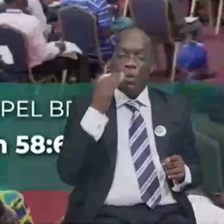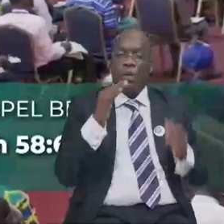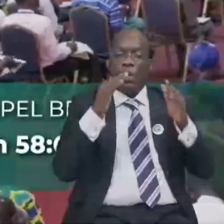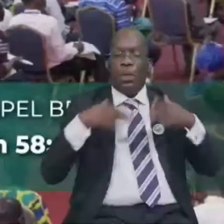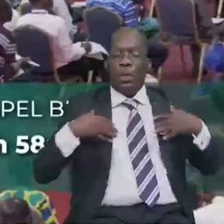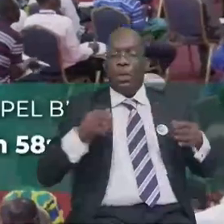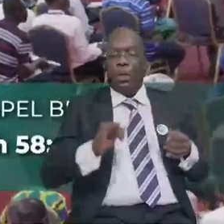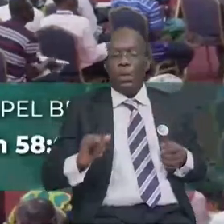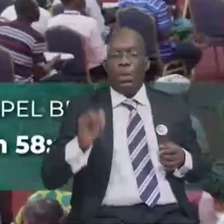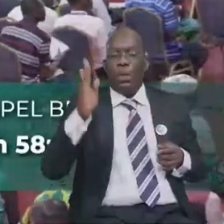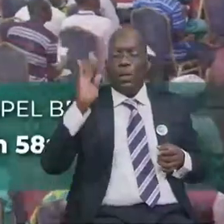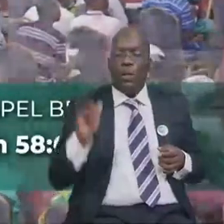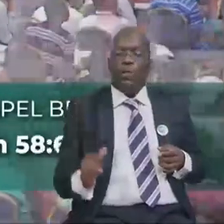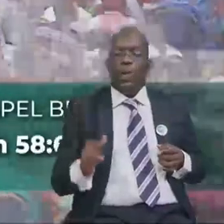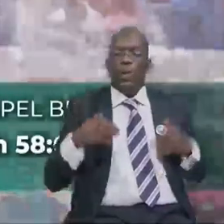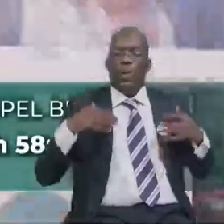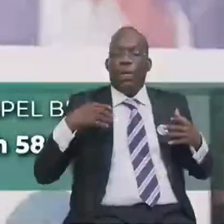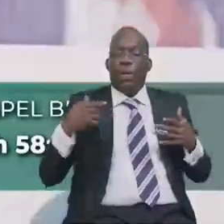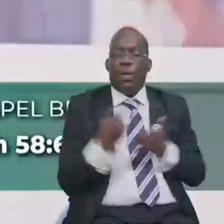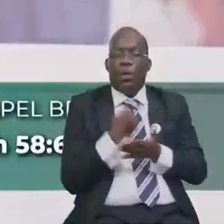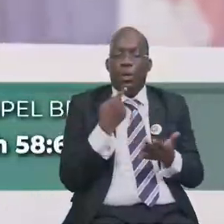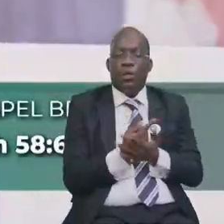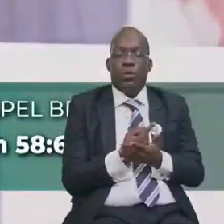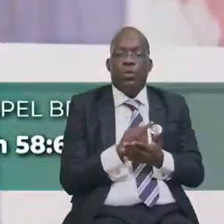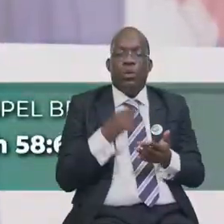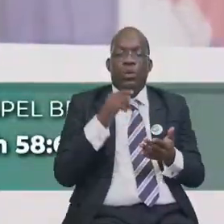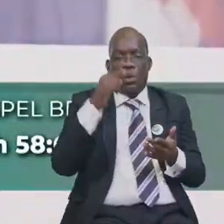par la guérison